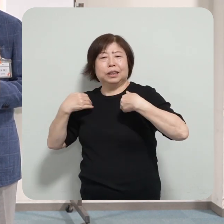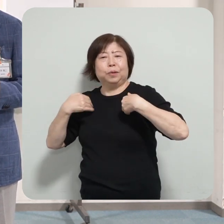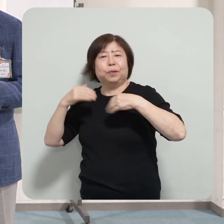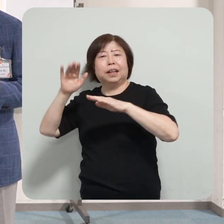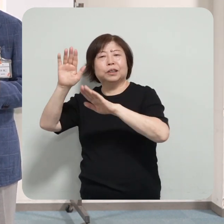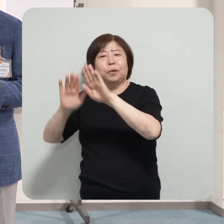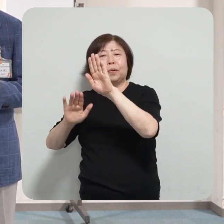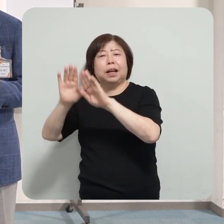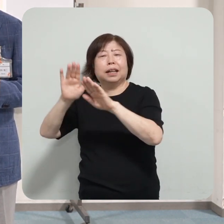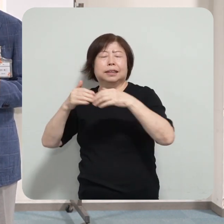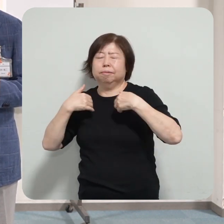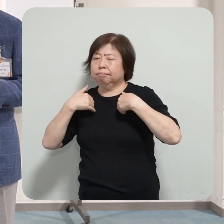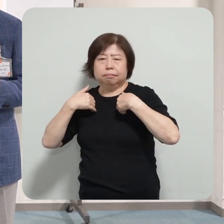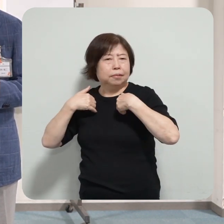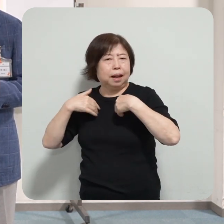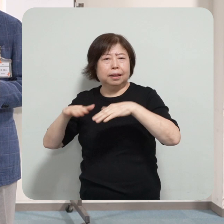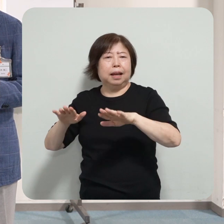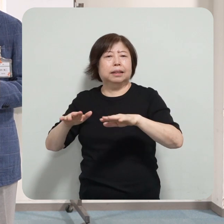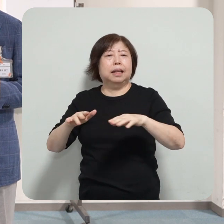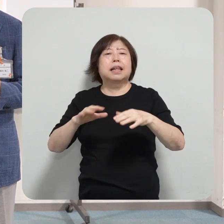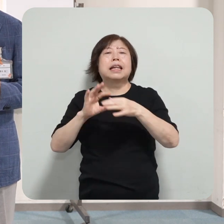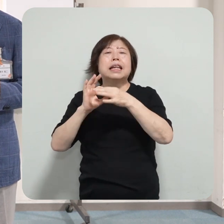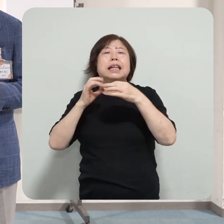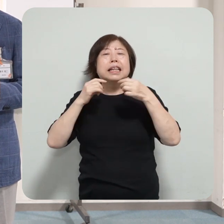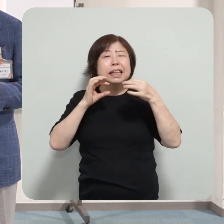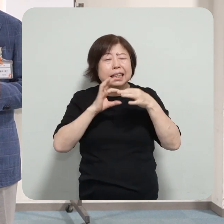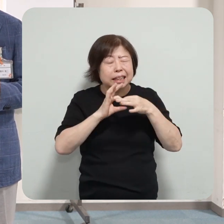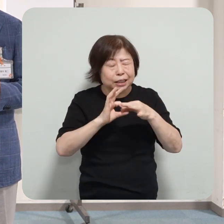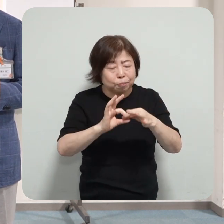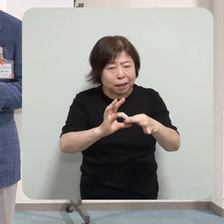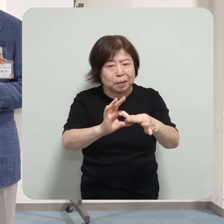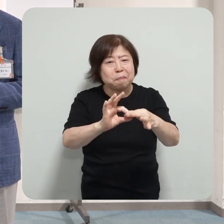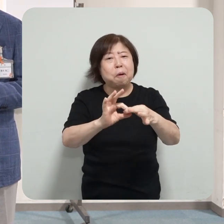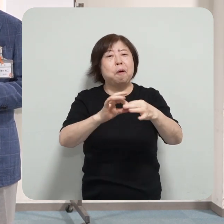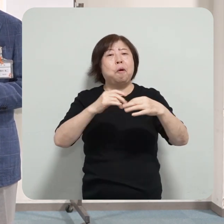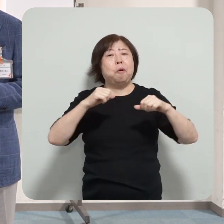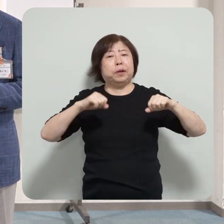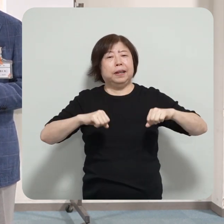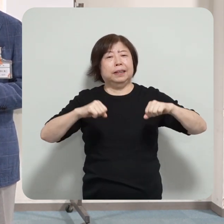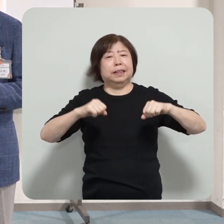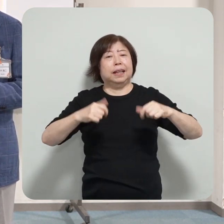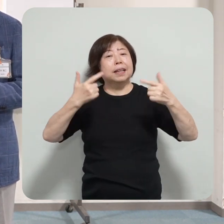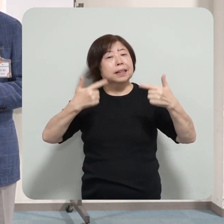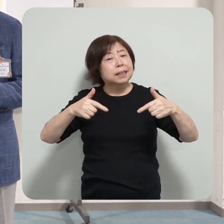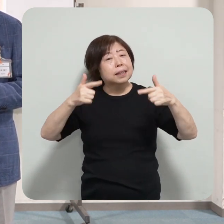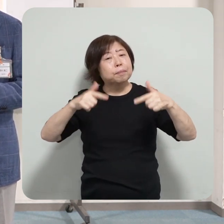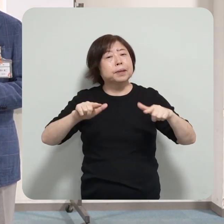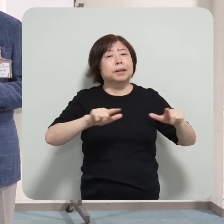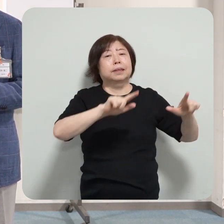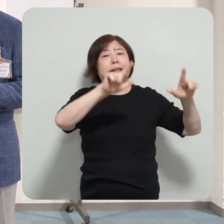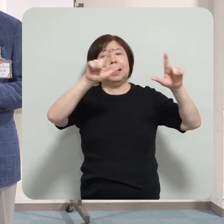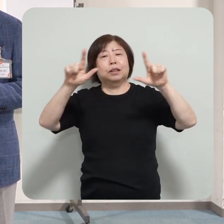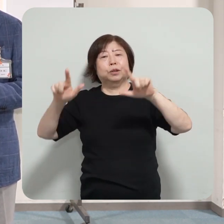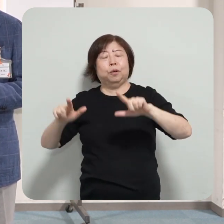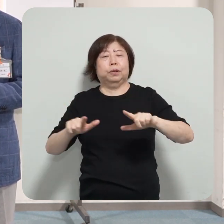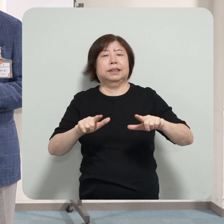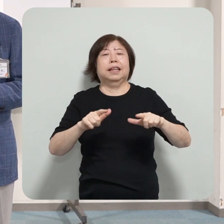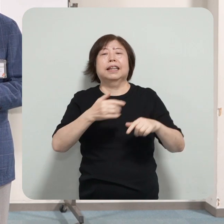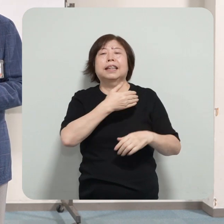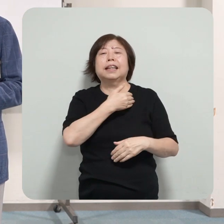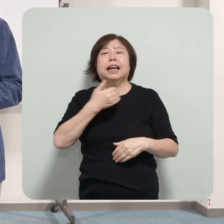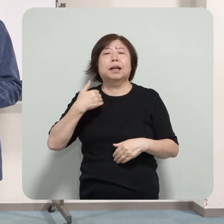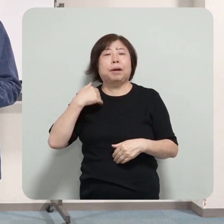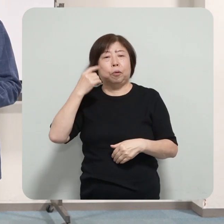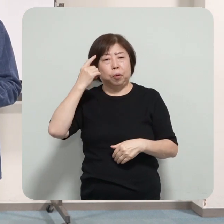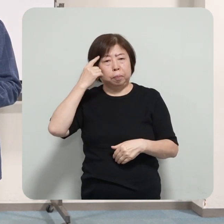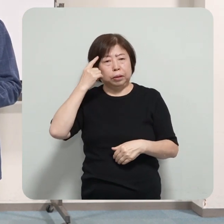には、この介護が必要な状態にならないで、いつまでもお元気で日々生活をしていただければと